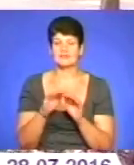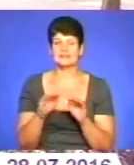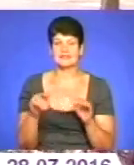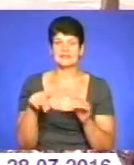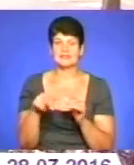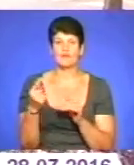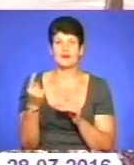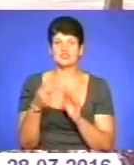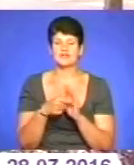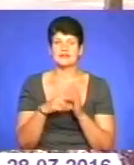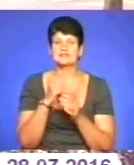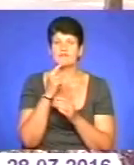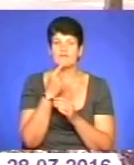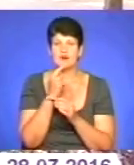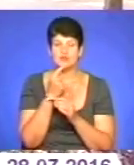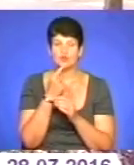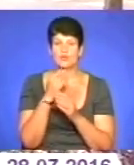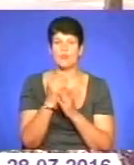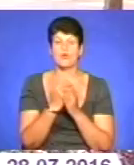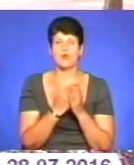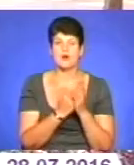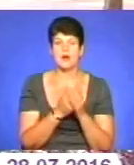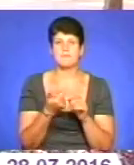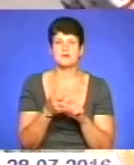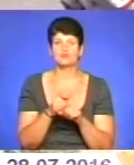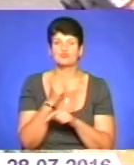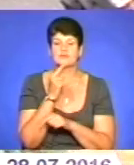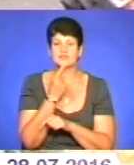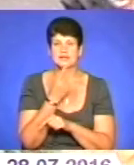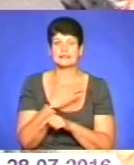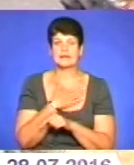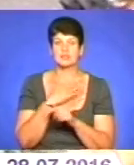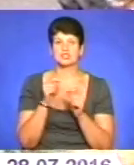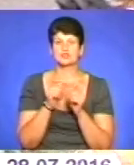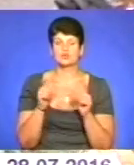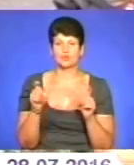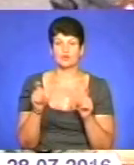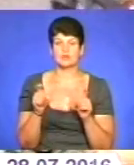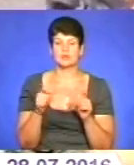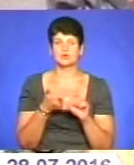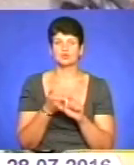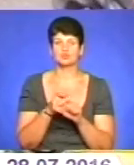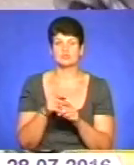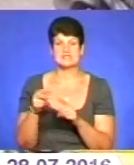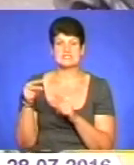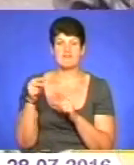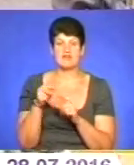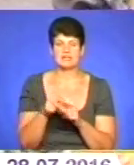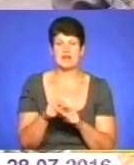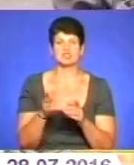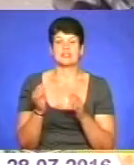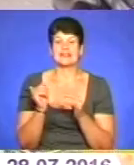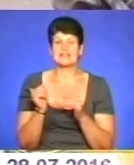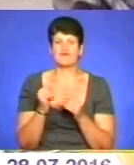клас надзвичайно важко, оскільки програма занадто важка. Наша школа надзвичайно завантажена. І